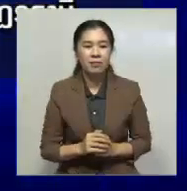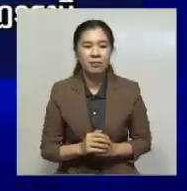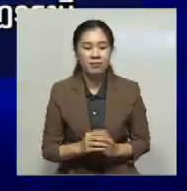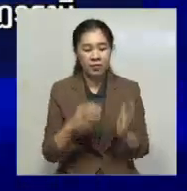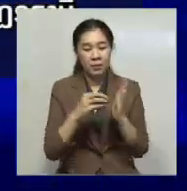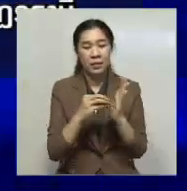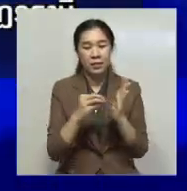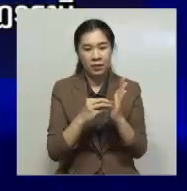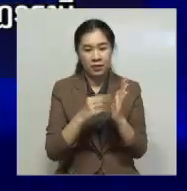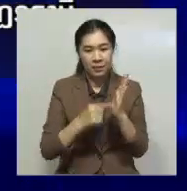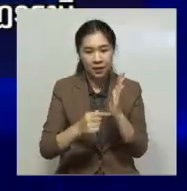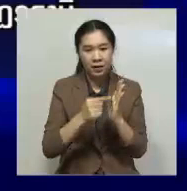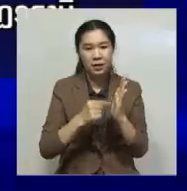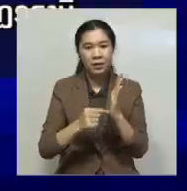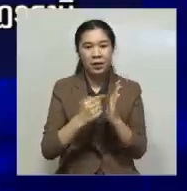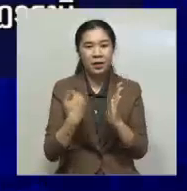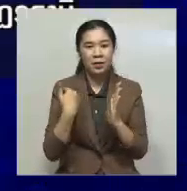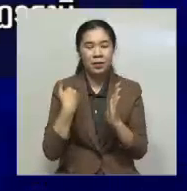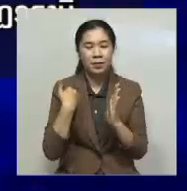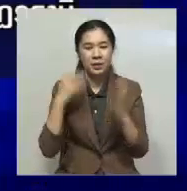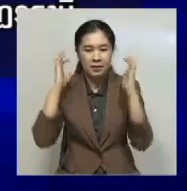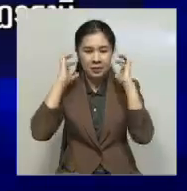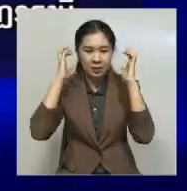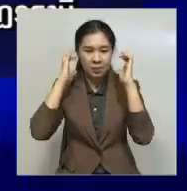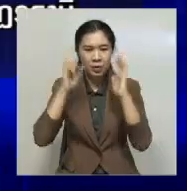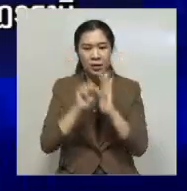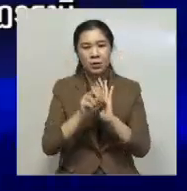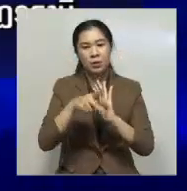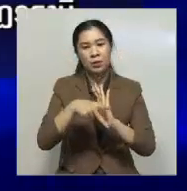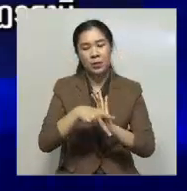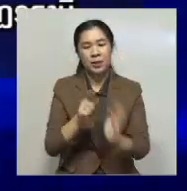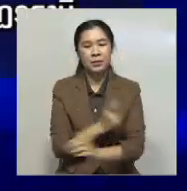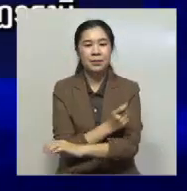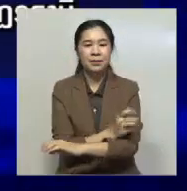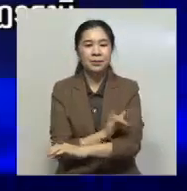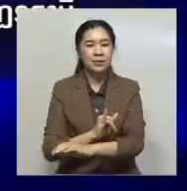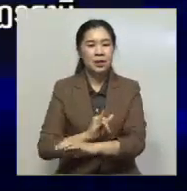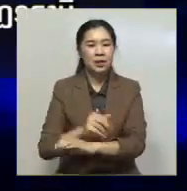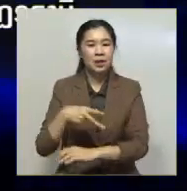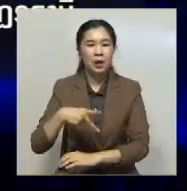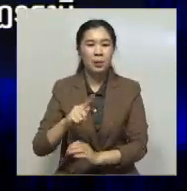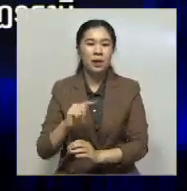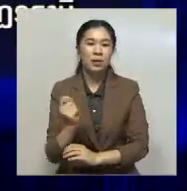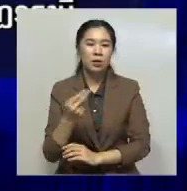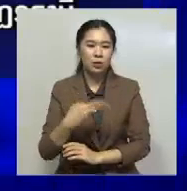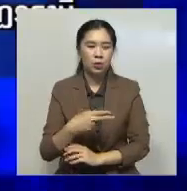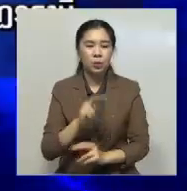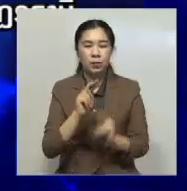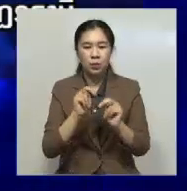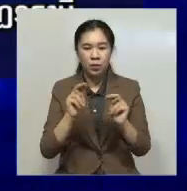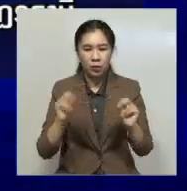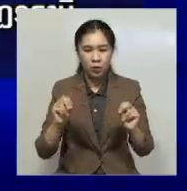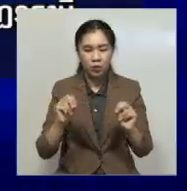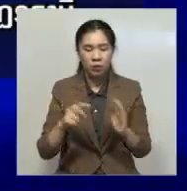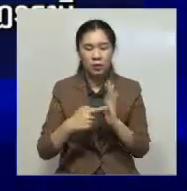คเลยนะคะเริ่มจากภาคกลางค่ะภาคกลางมีสระบุรีสุพรรณบุรีพระนครศรีอยุธยาปทุมธานีนนทบุรีส